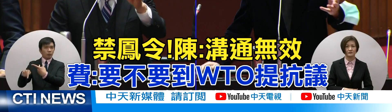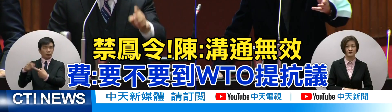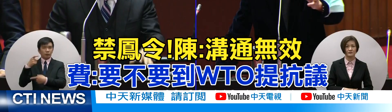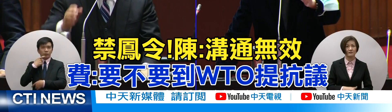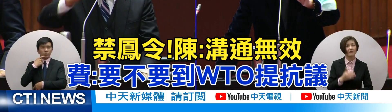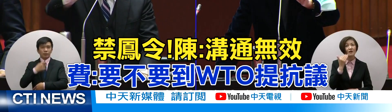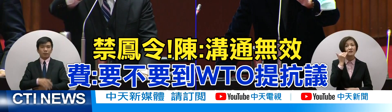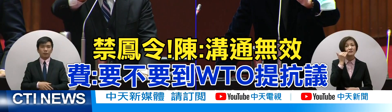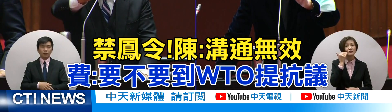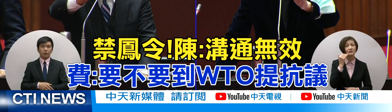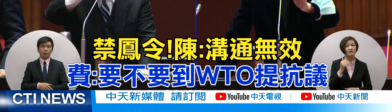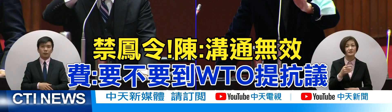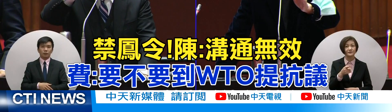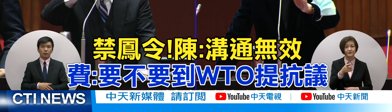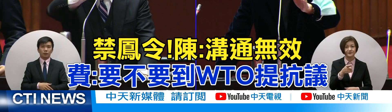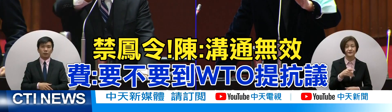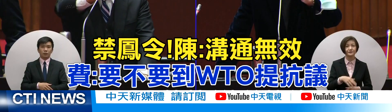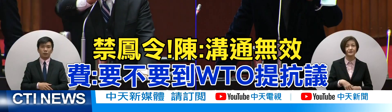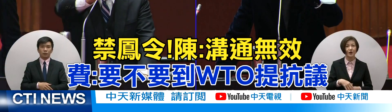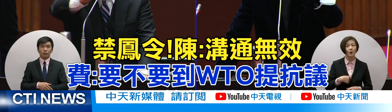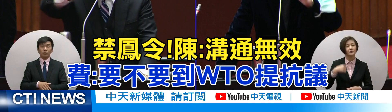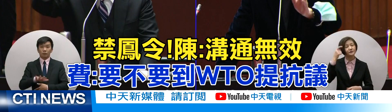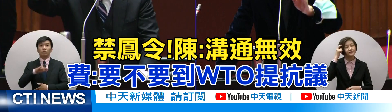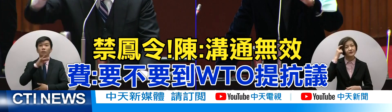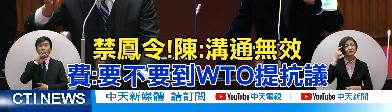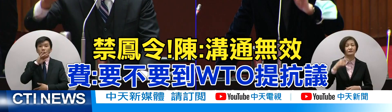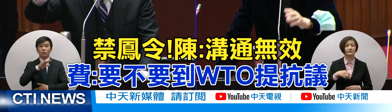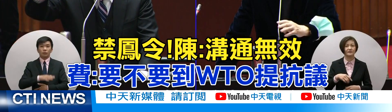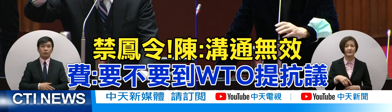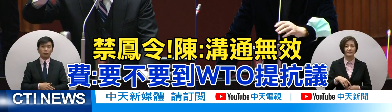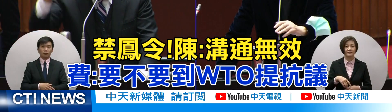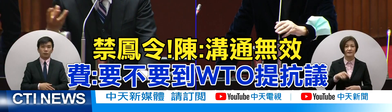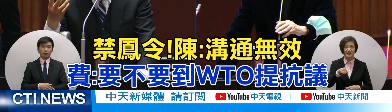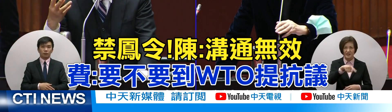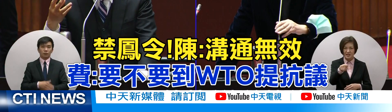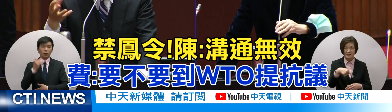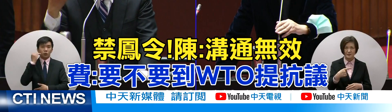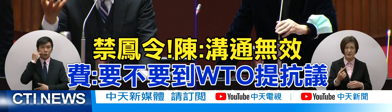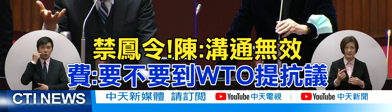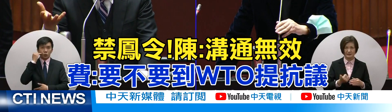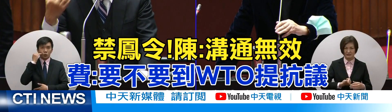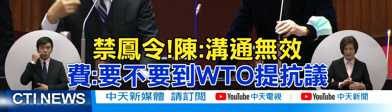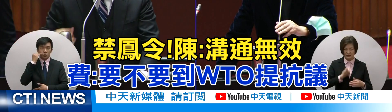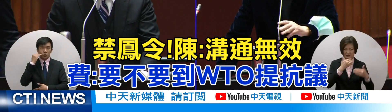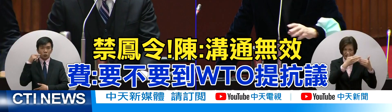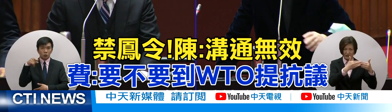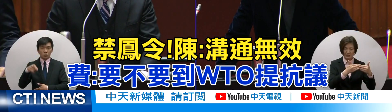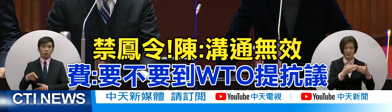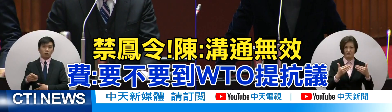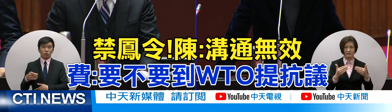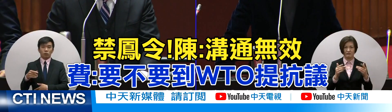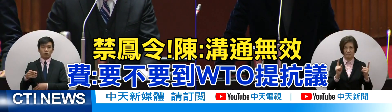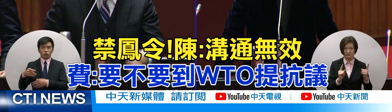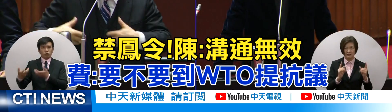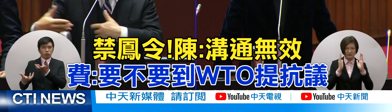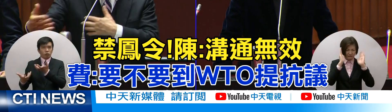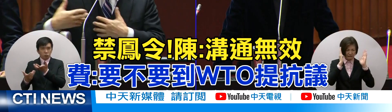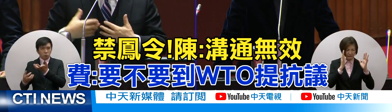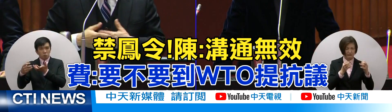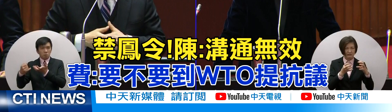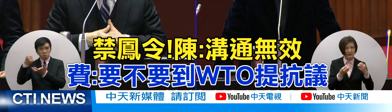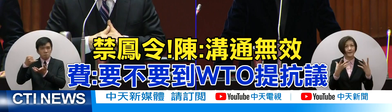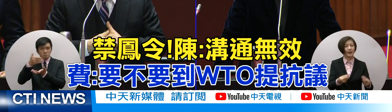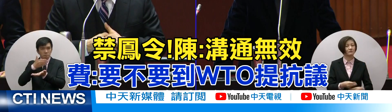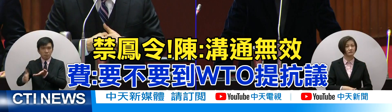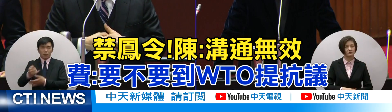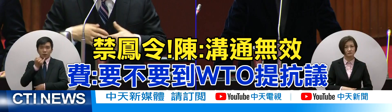去，我觉得 再 一点点， 我觉得你们没有认真的去跟人家谈， 可以处理， 没有认真的去